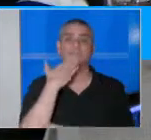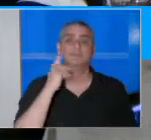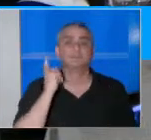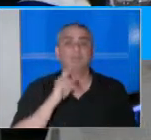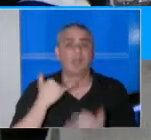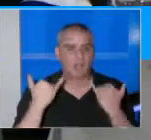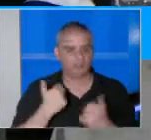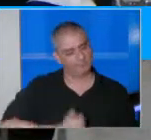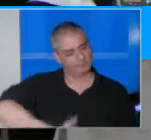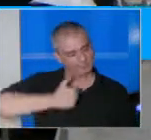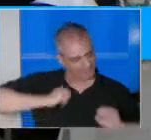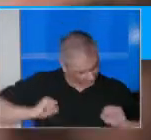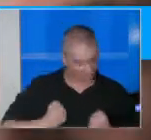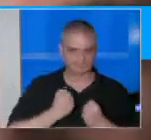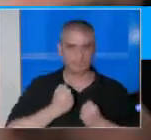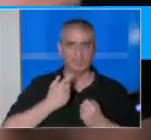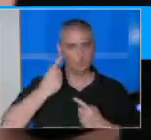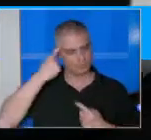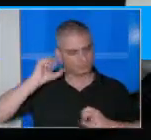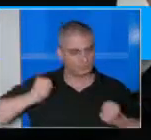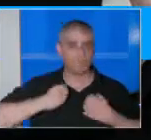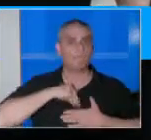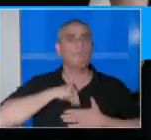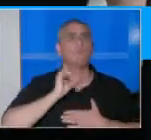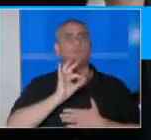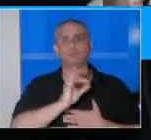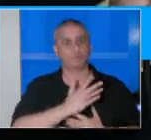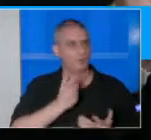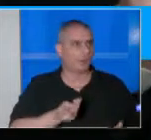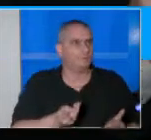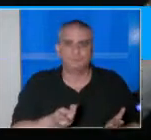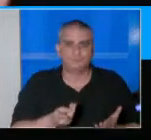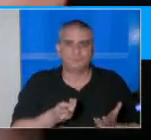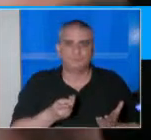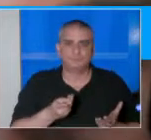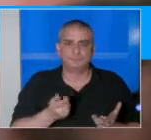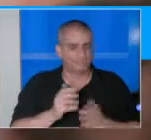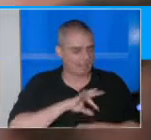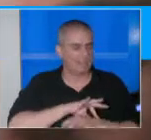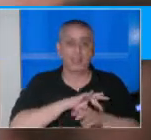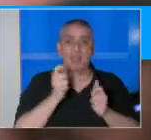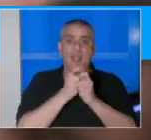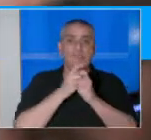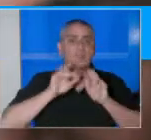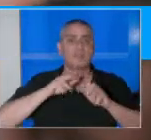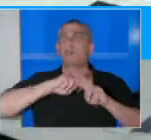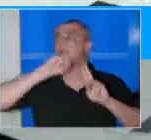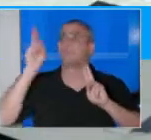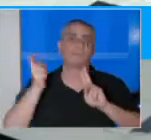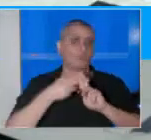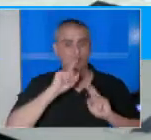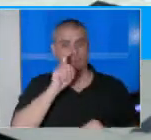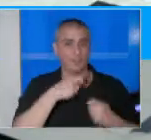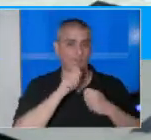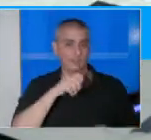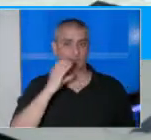צריכה עכשיו מנהיג קריזמטי, מנהיג שהוא יזם בנשמתו, שמנהיג שניהל חברות הייטק בינלאומיות. אולי חבר